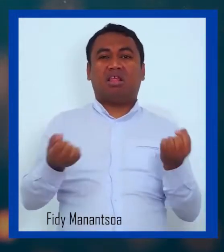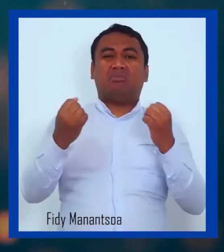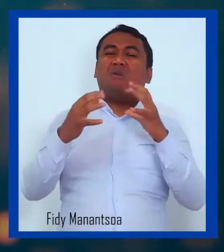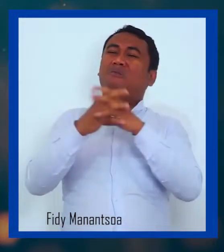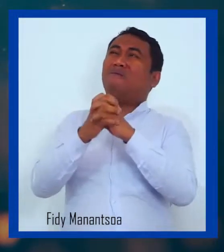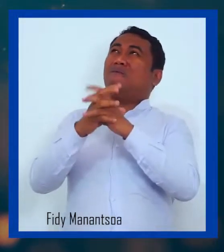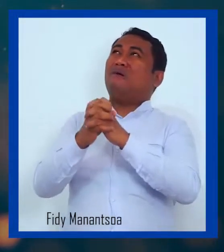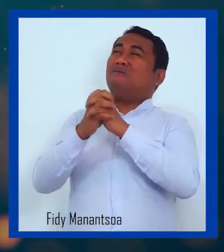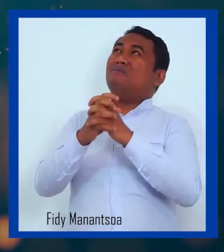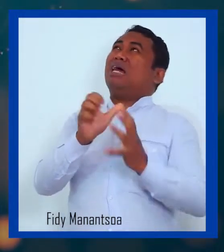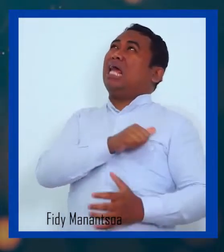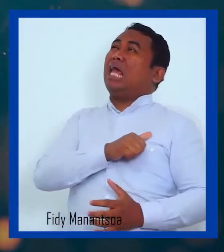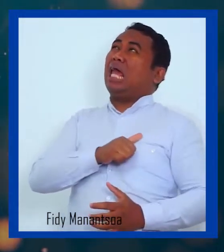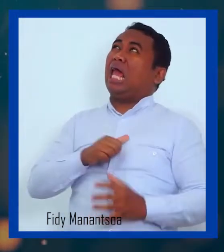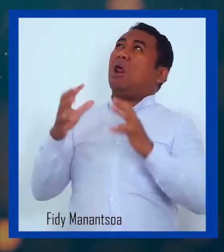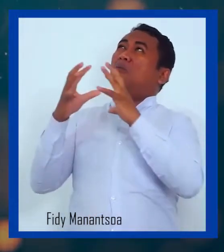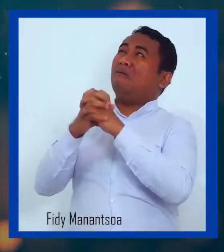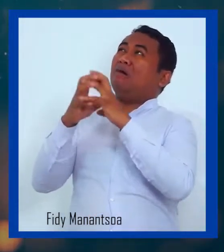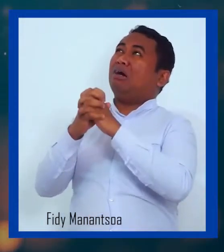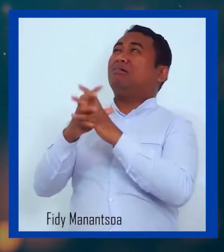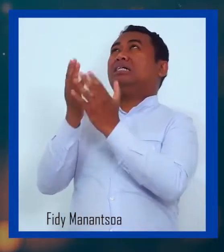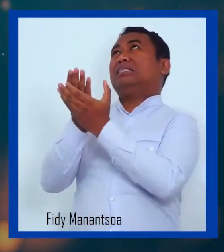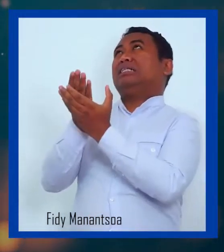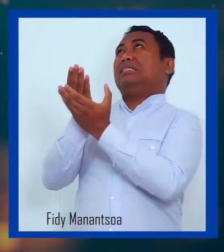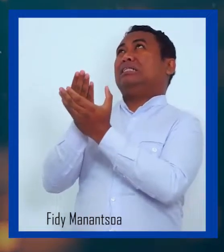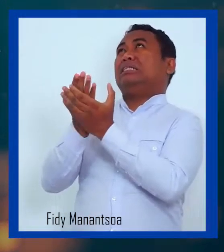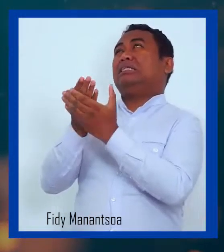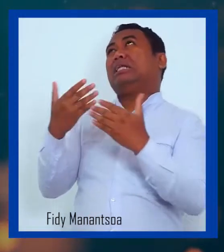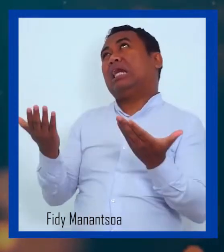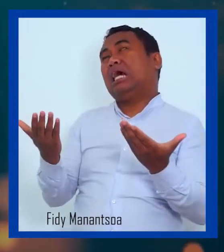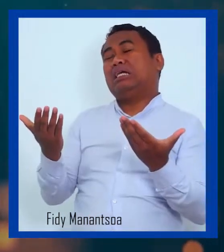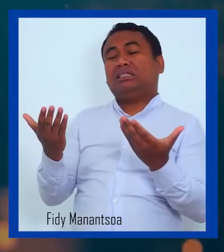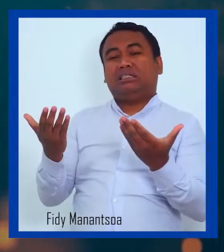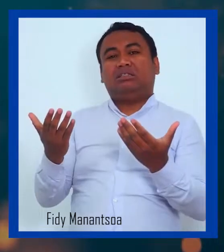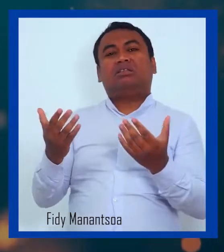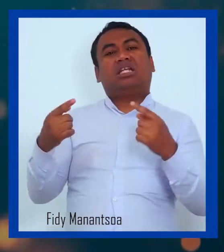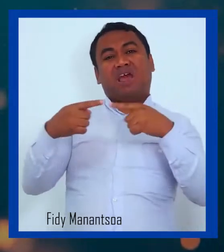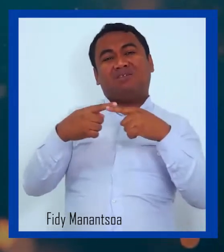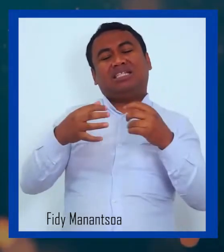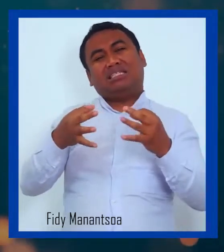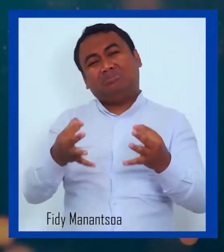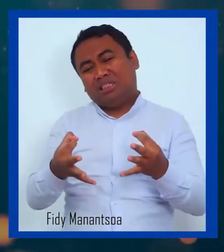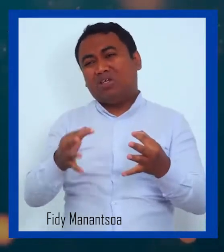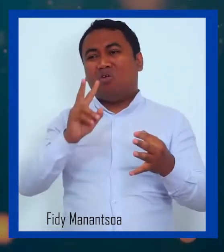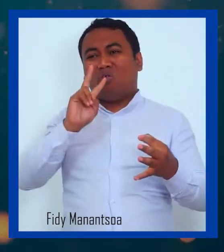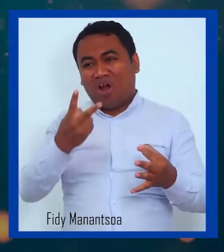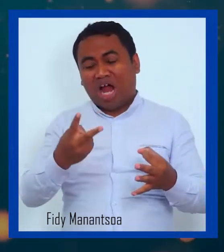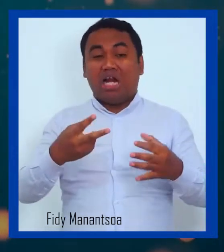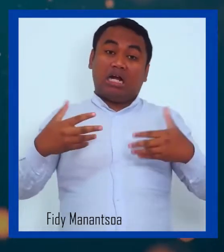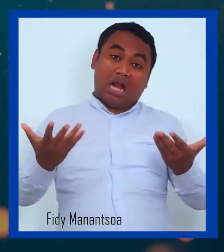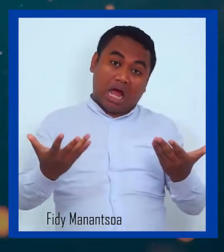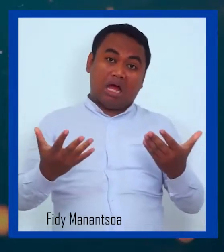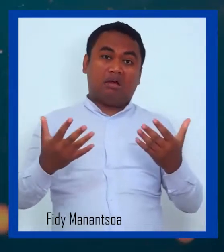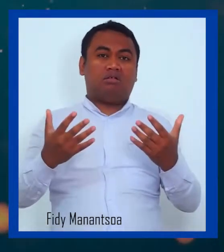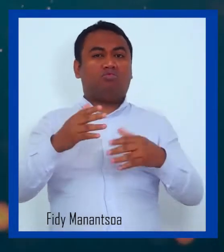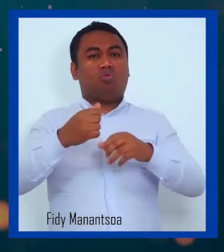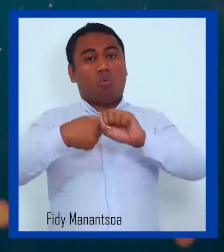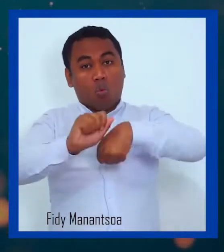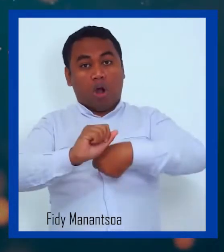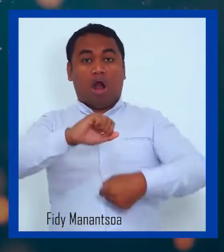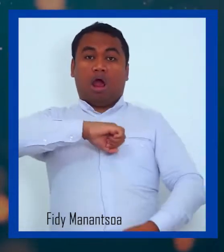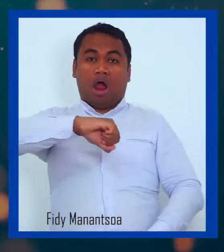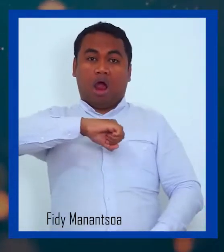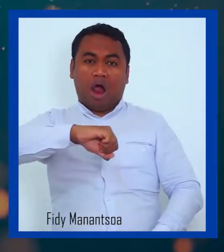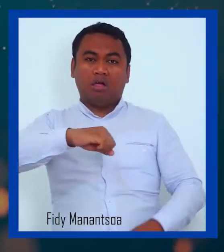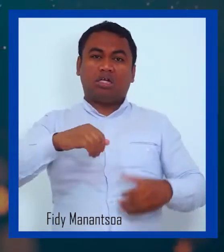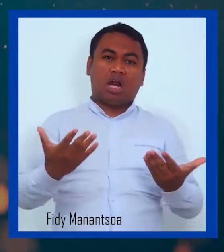hoe nisy zavatra nangatahana dia tsy nety nivaly ilay vavaka, na nisy tsy fahombiazana teo amin'ny asa, teo amin'ny fitiavana, teo amin'ny fianarana sy ny ohatran'izany